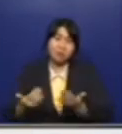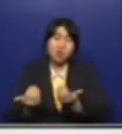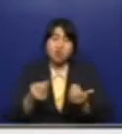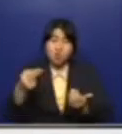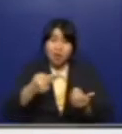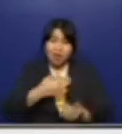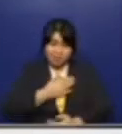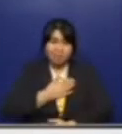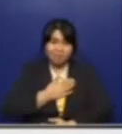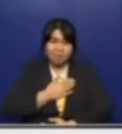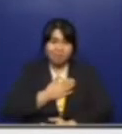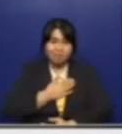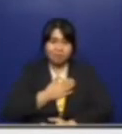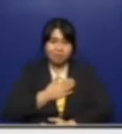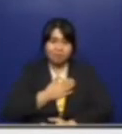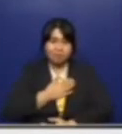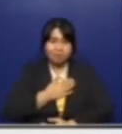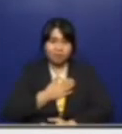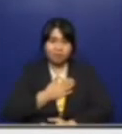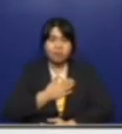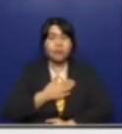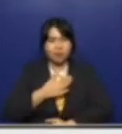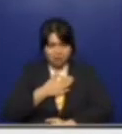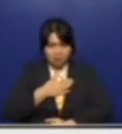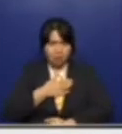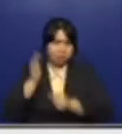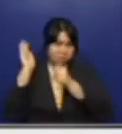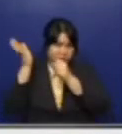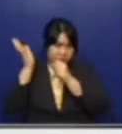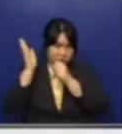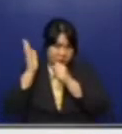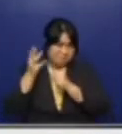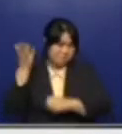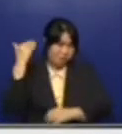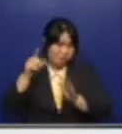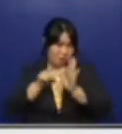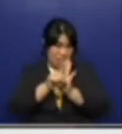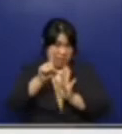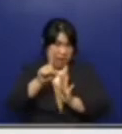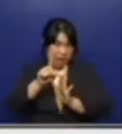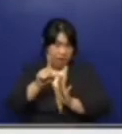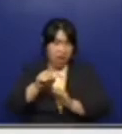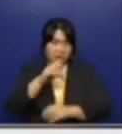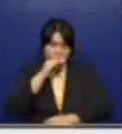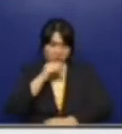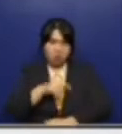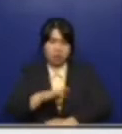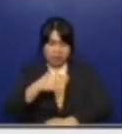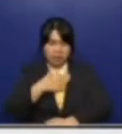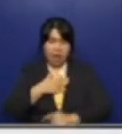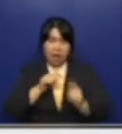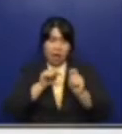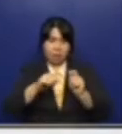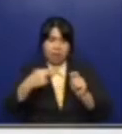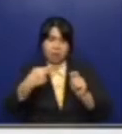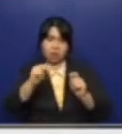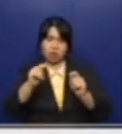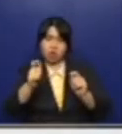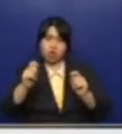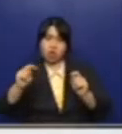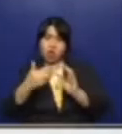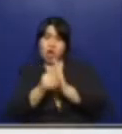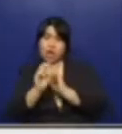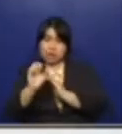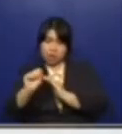ราเนี่ยผมพูดในสภานี้ครั้งหนึ่งว่าอยู่อำเภอหนองกรุงศรีเนี่ย